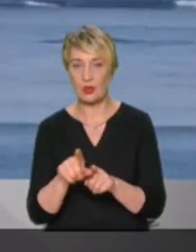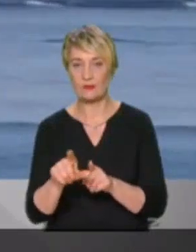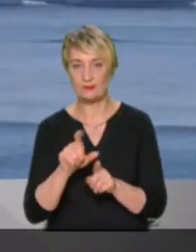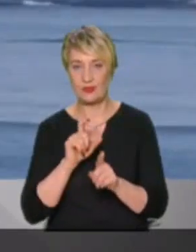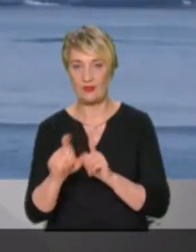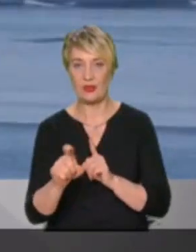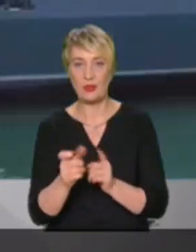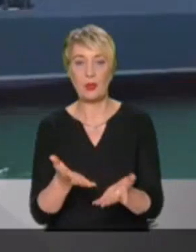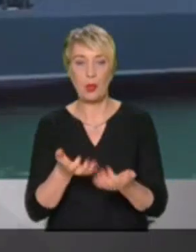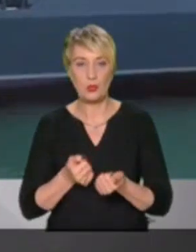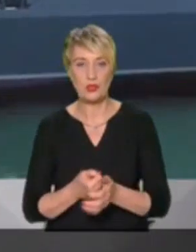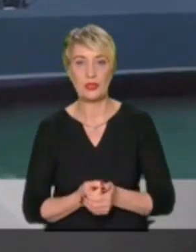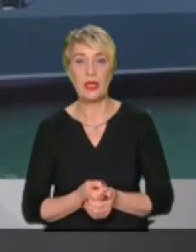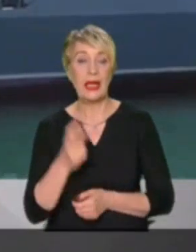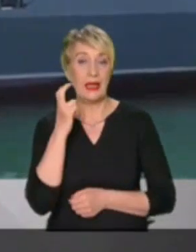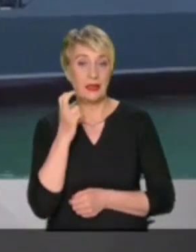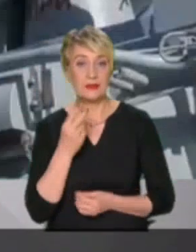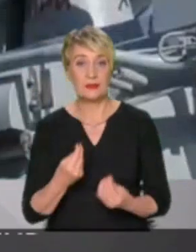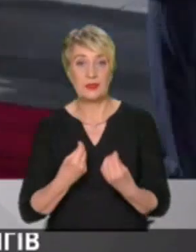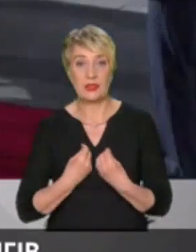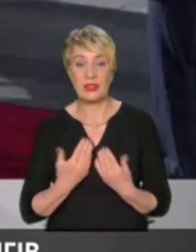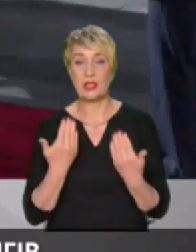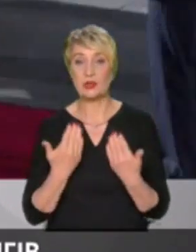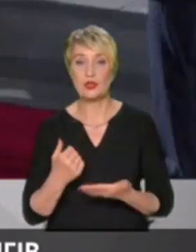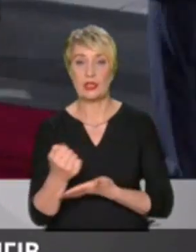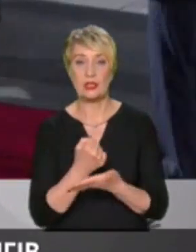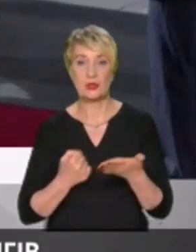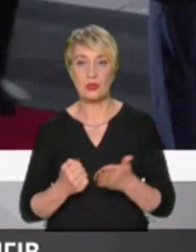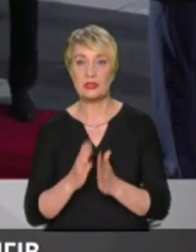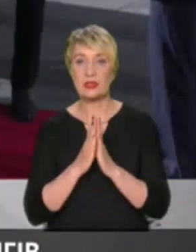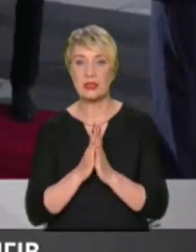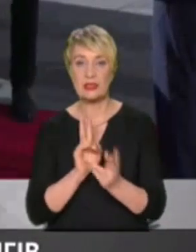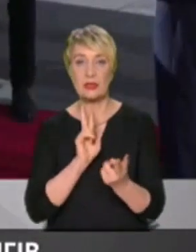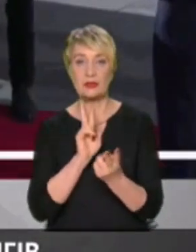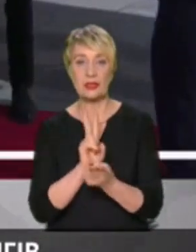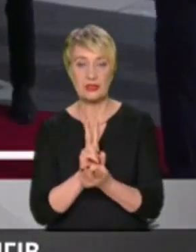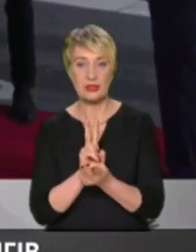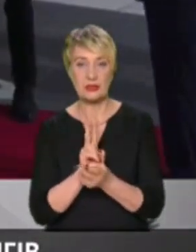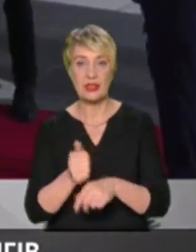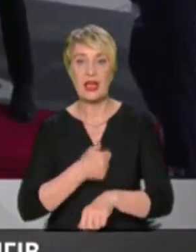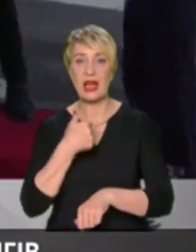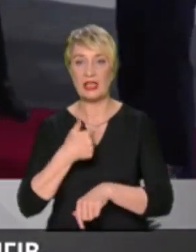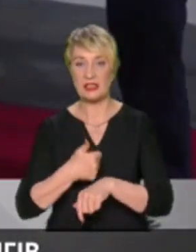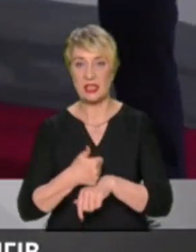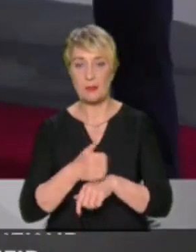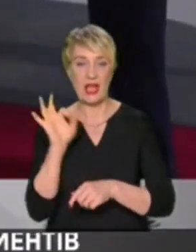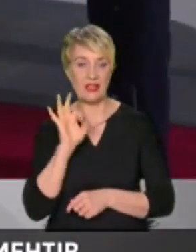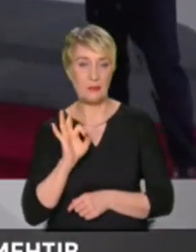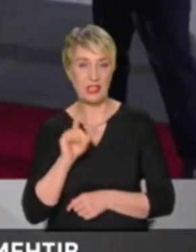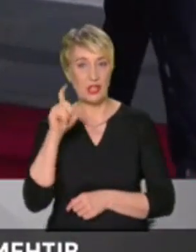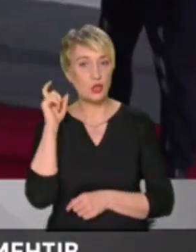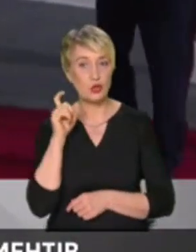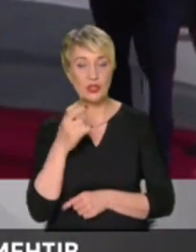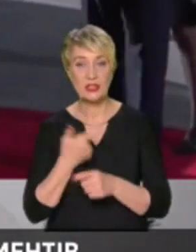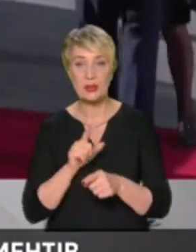збільшити військову підтримку Києва, надати нам сучасну зброю, закликав під час зустрічі з канцлером Німеччини Олафом Шольцем і членом